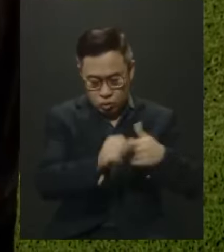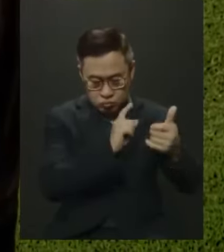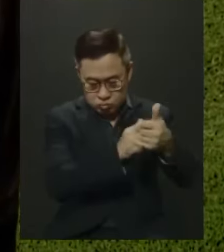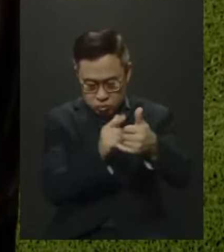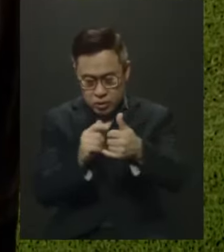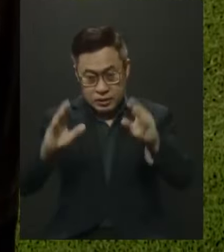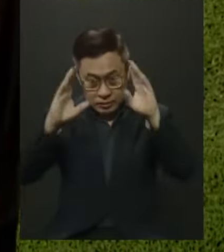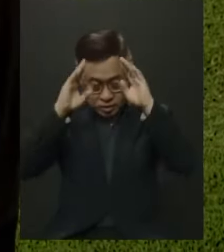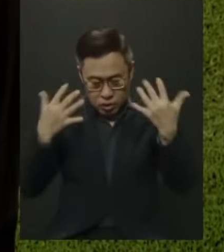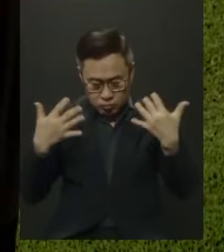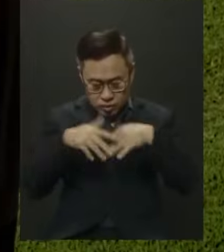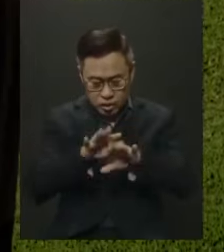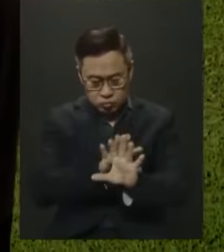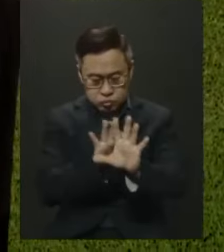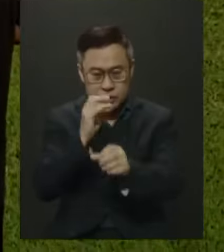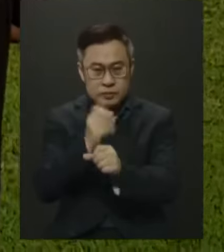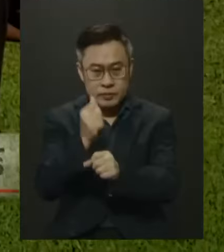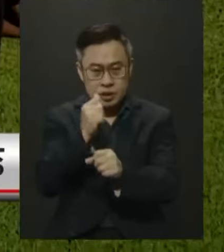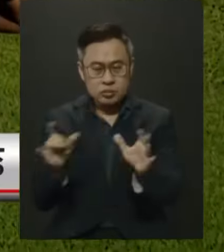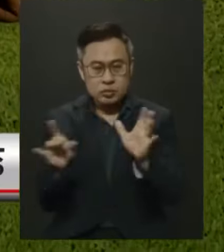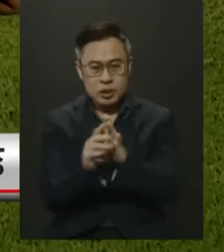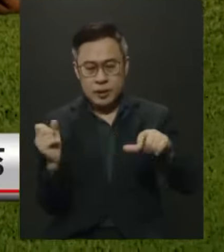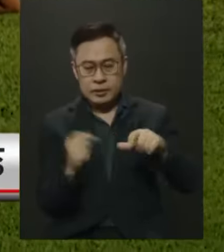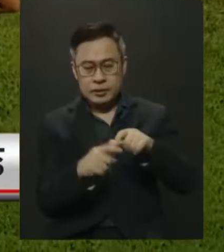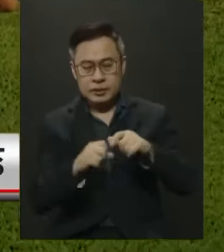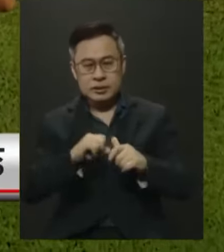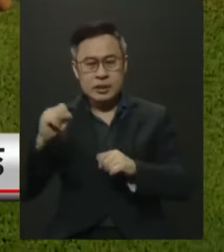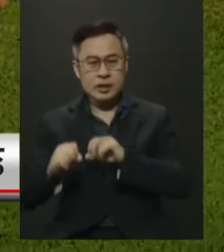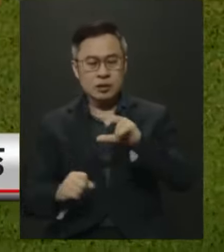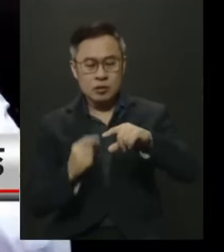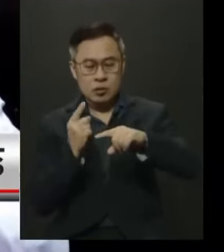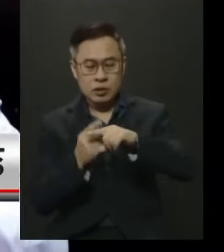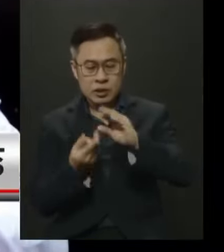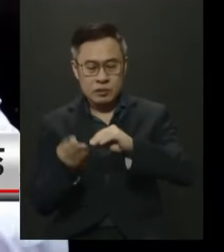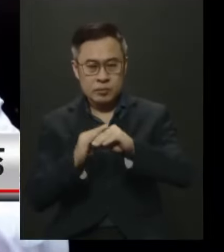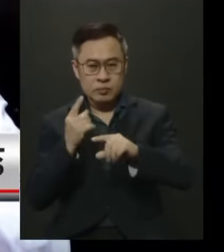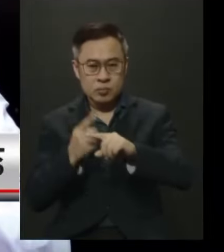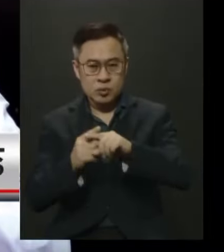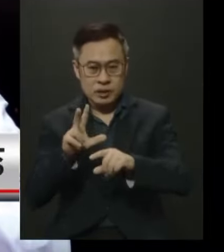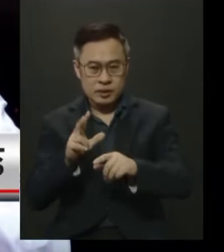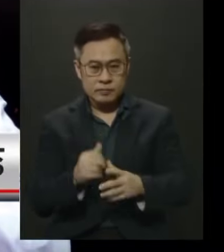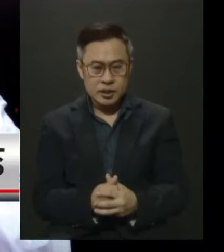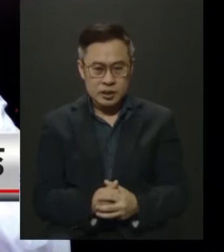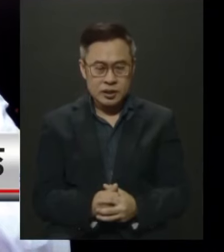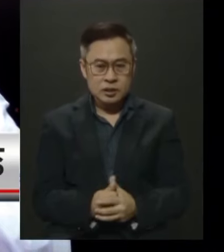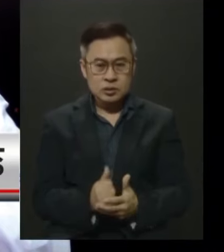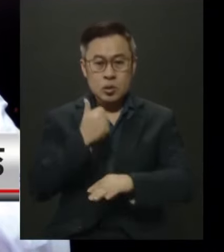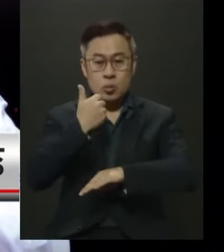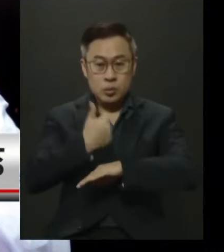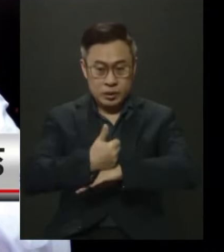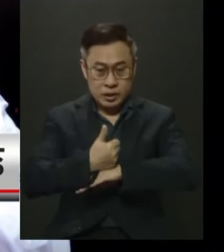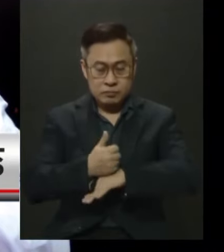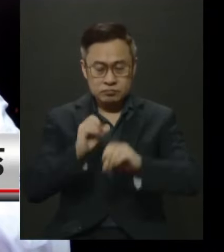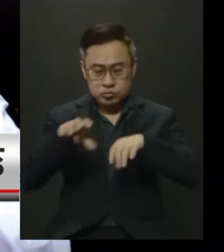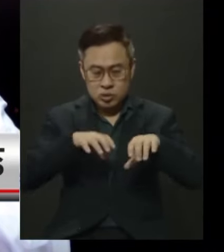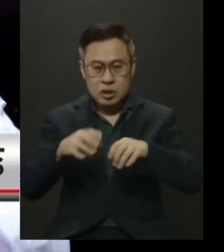ค่ะจนสามารถคว้า3แต้มในแมตช์นี้ได้ขณะเดียวกันผู้ฝึกสอนชาวอิตาเลียนก็บอกว่าผู้เล่นเริ่มตอบสนองกับ